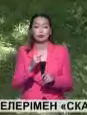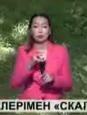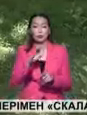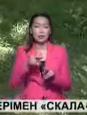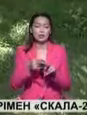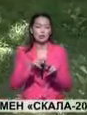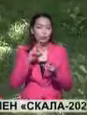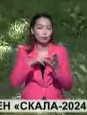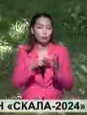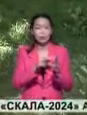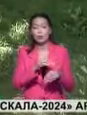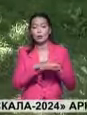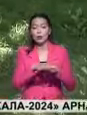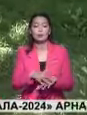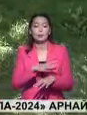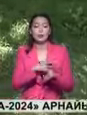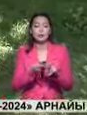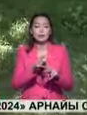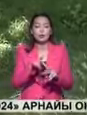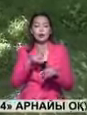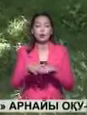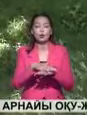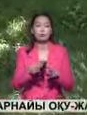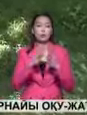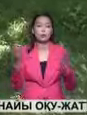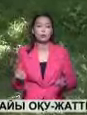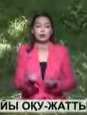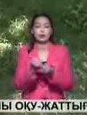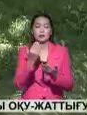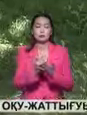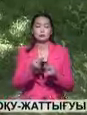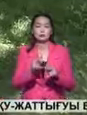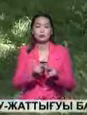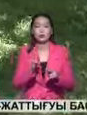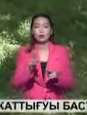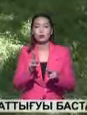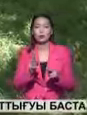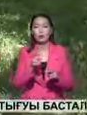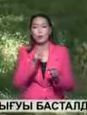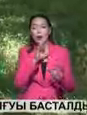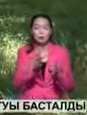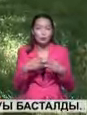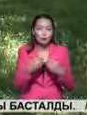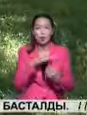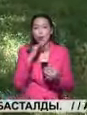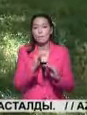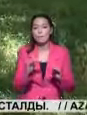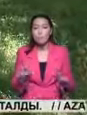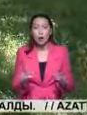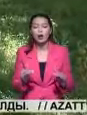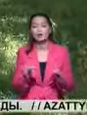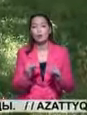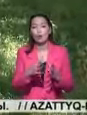шотына аударылған дейді. Яғни бұл халыққа өте үлкен қолдау, әлеуметтік осал топтарға, яғни көп балалы отбасылар осының